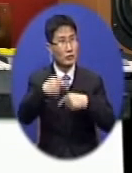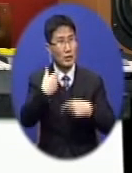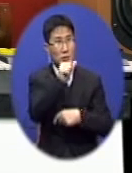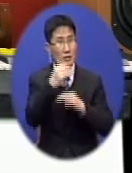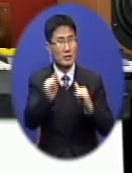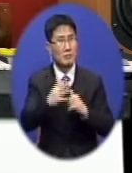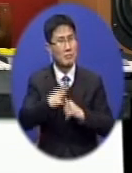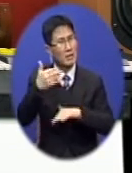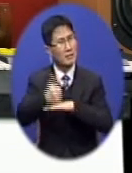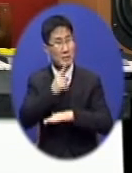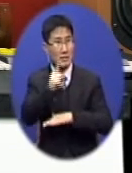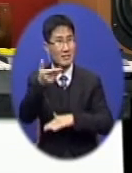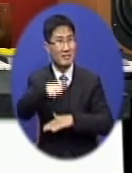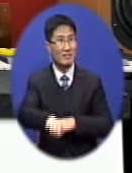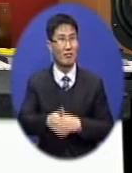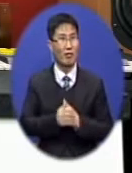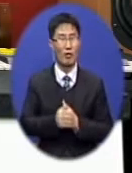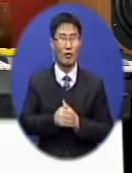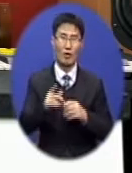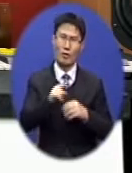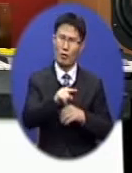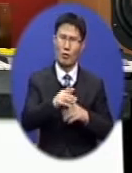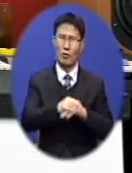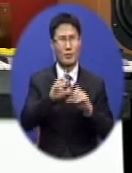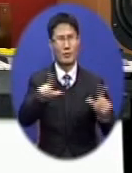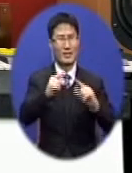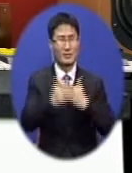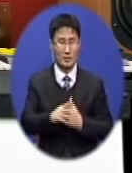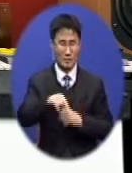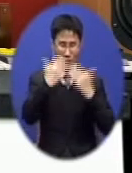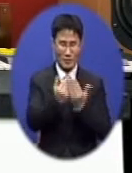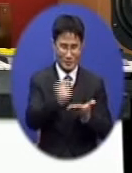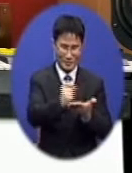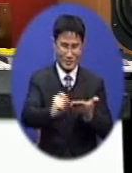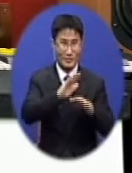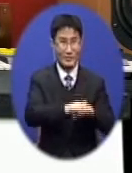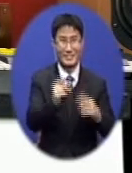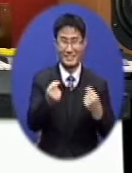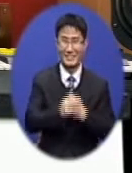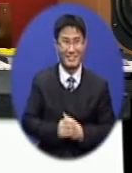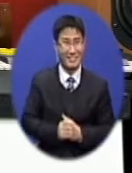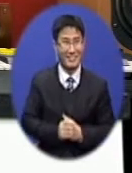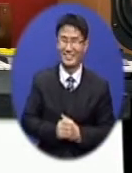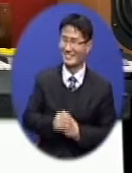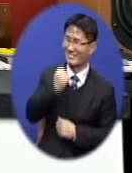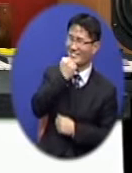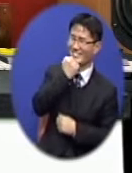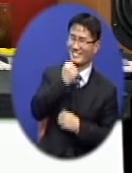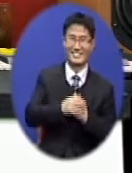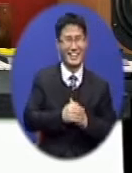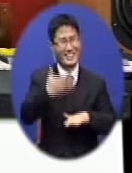뒤늦게 말씀하셨는데도 보통 어르신이 아니네. 이거 다 적어 놓으셨나봐. 하하하하.